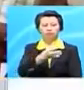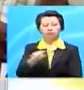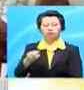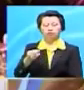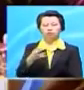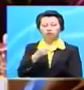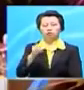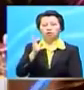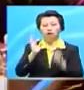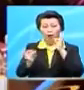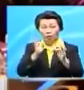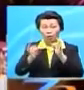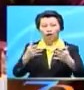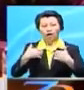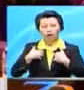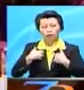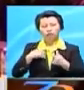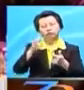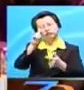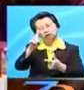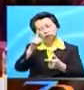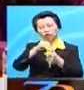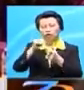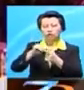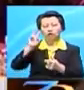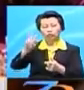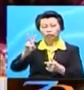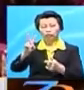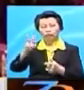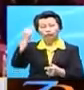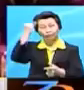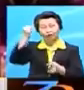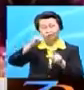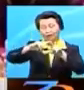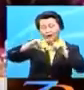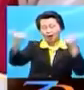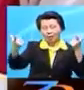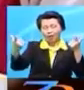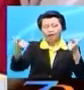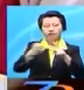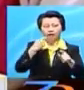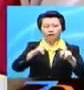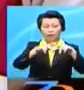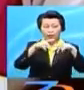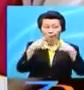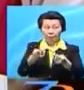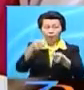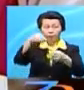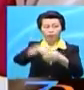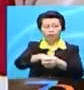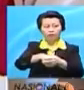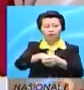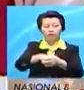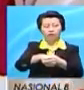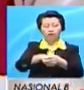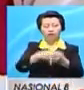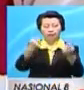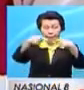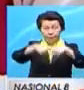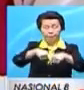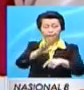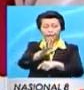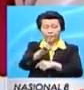jika pernah ada satu atau dua pendapat yang agak antagonistik daripada parti-parti dalam komponen Barisan